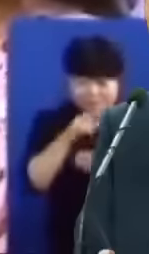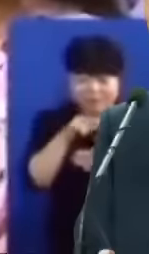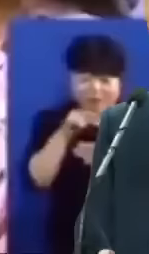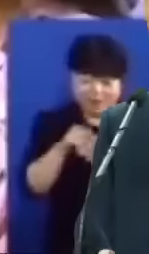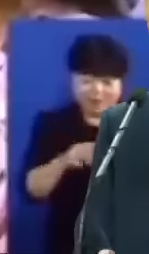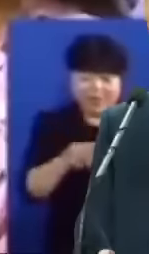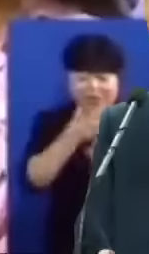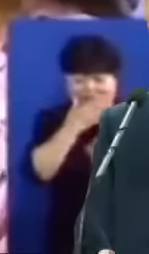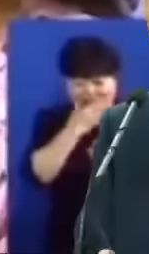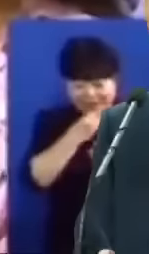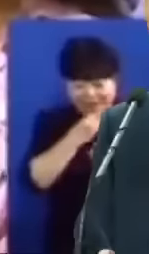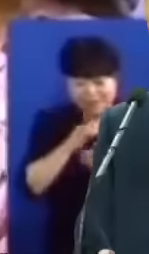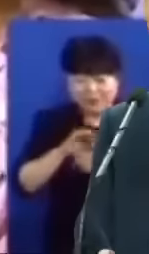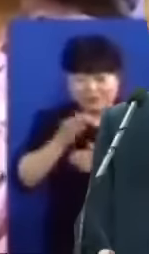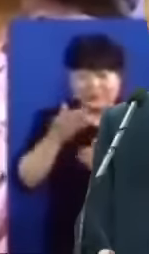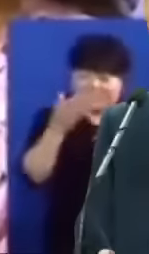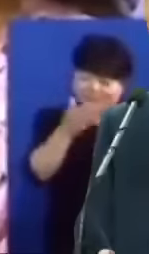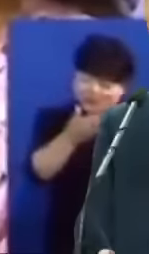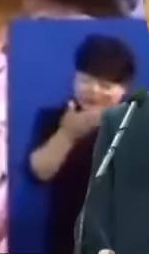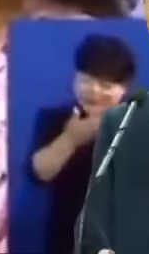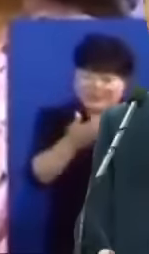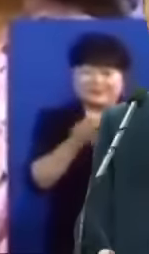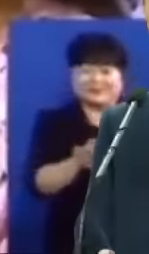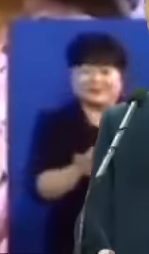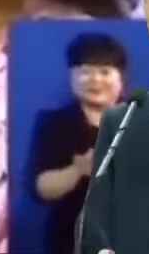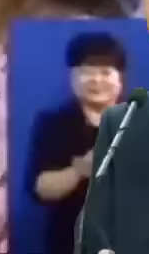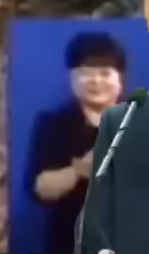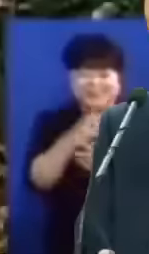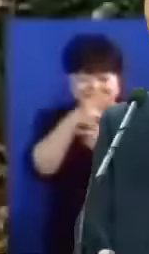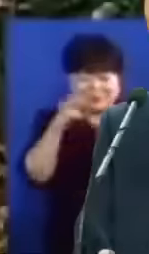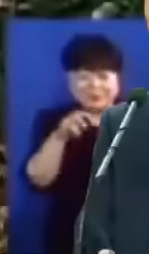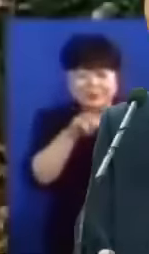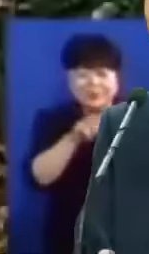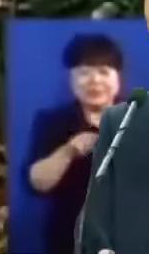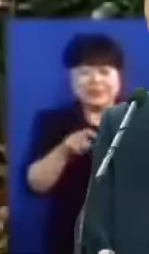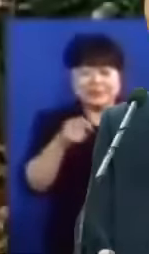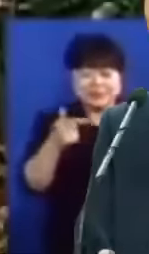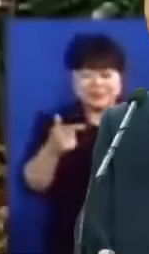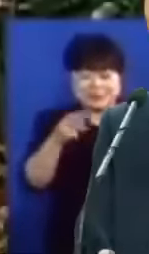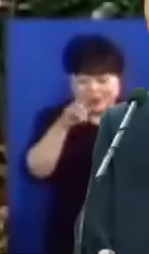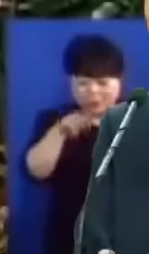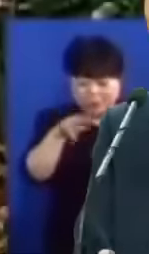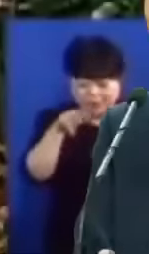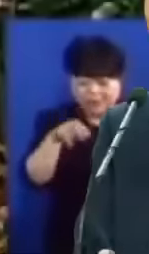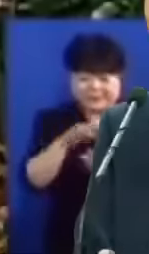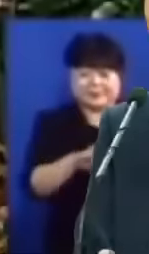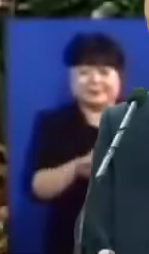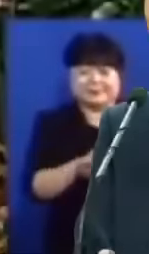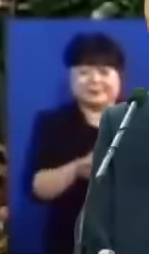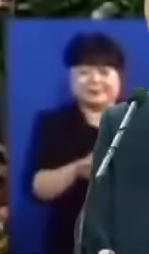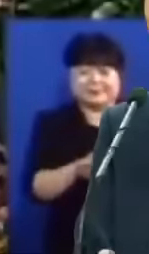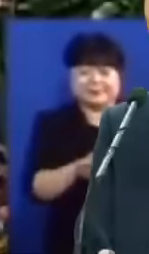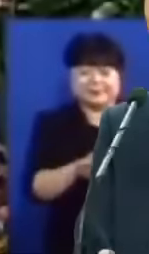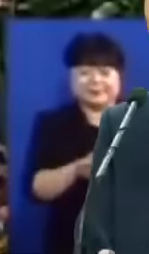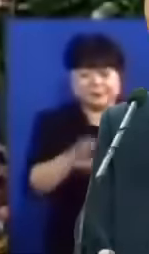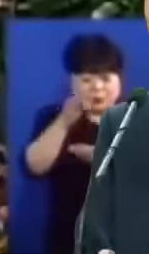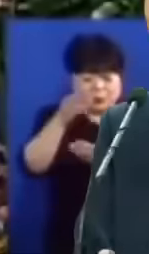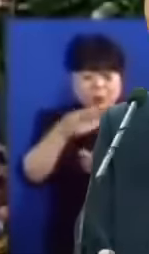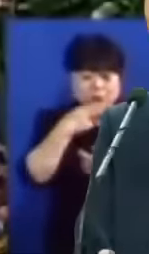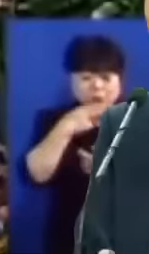마음속에 행복을 넘치게 갖다주는 것입니다. 잠언서 15장 16절로 11절에 가산이